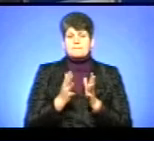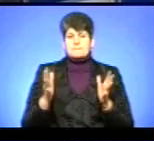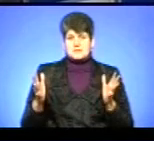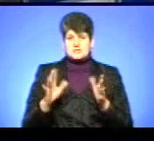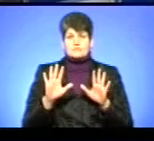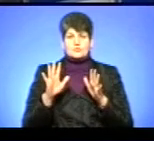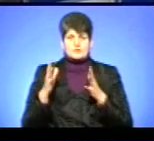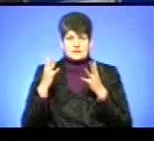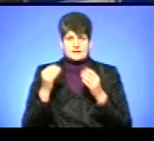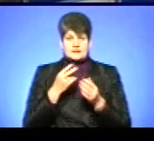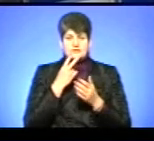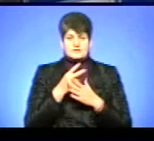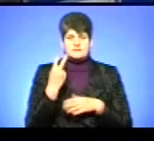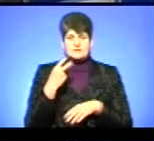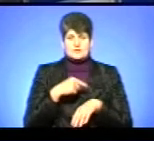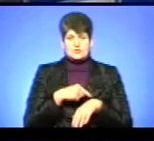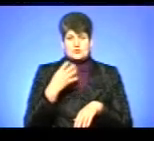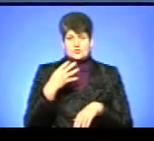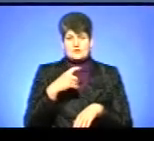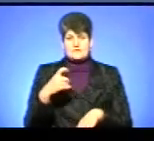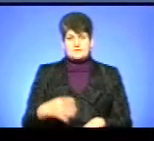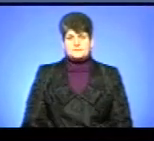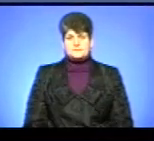дня дивіться о 20:40.